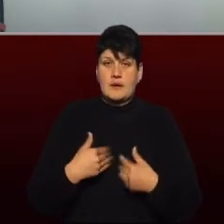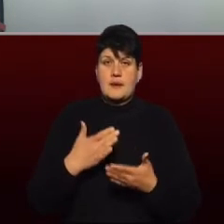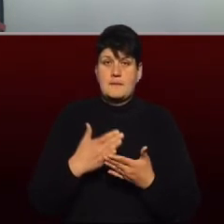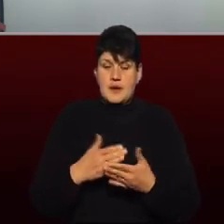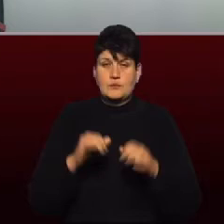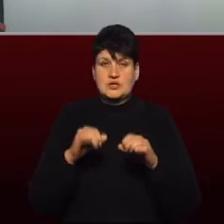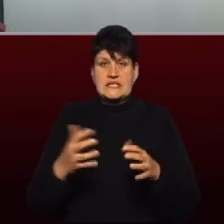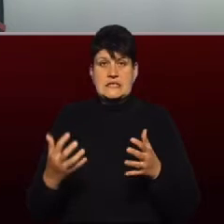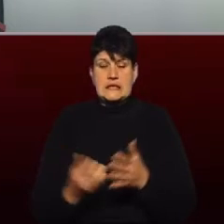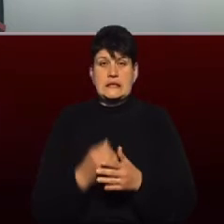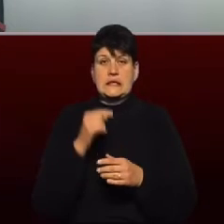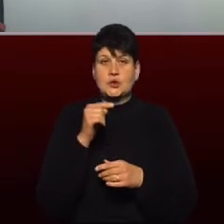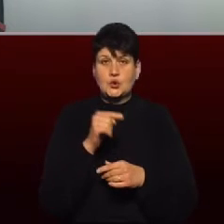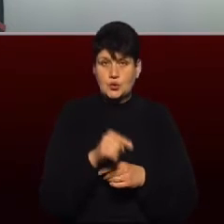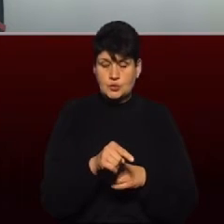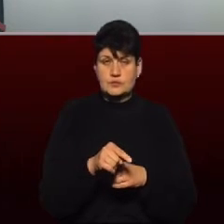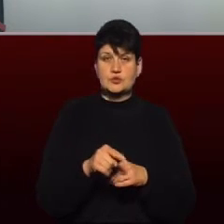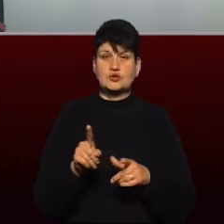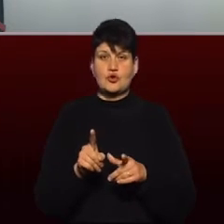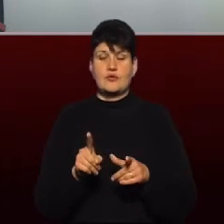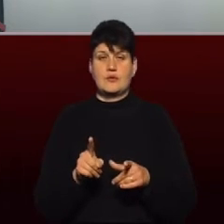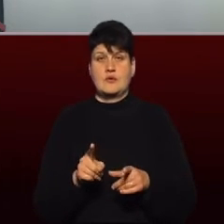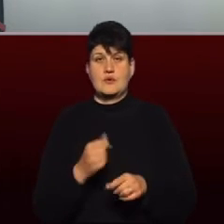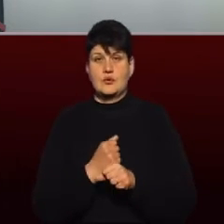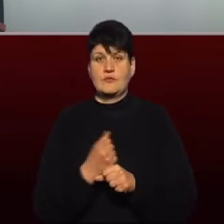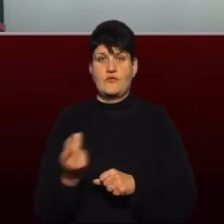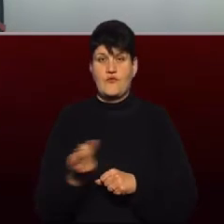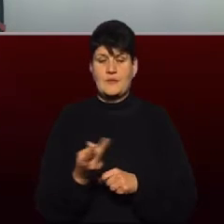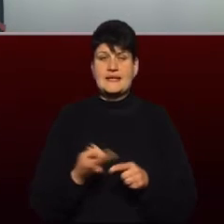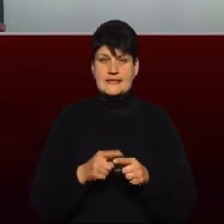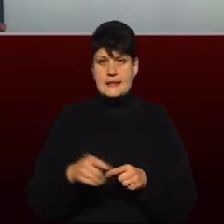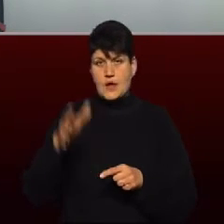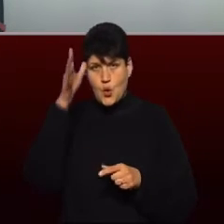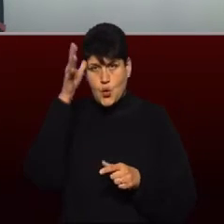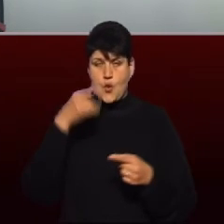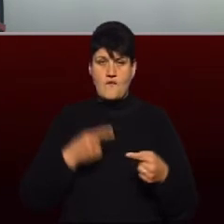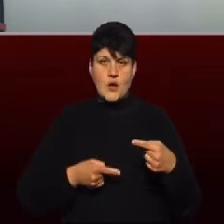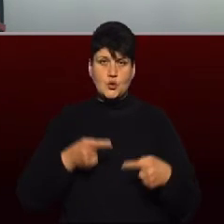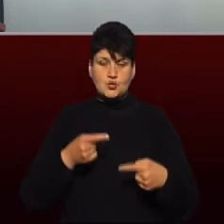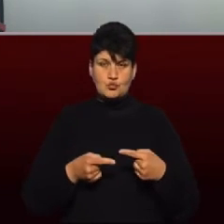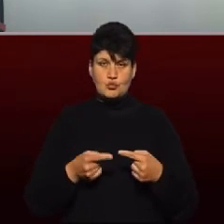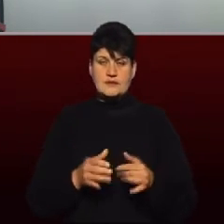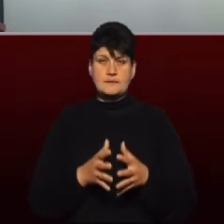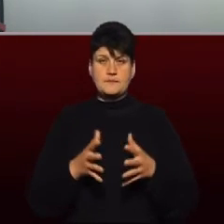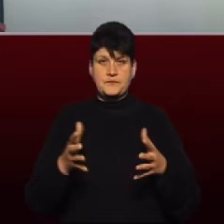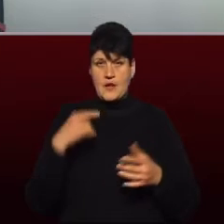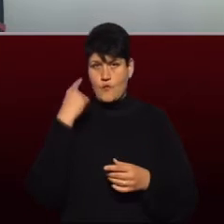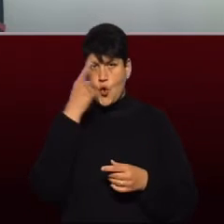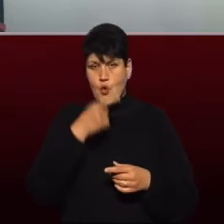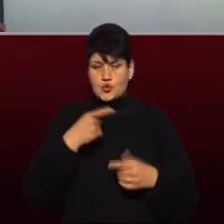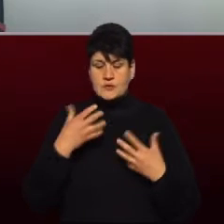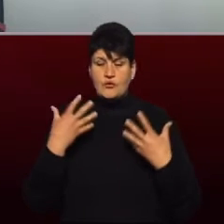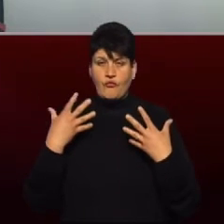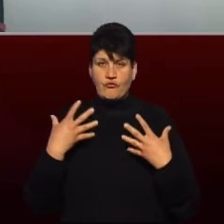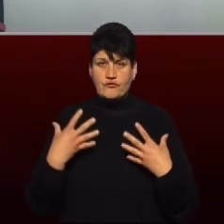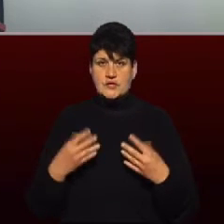яка влаштує обох. І ця наукова дискусія переростає як в особистісну уже рису